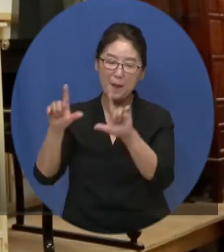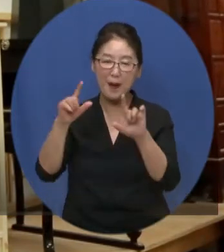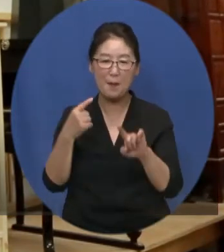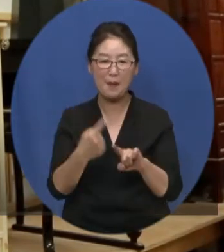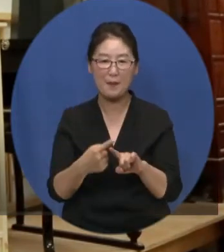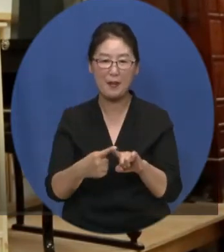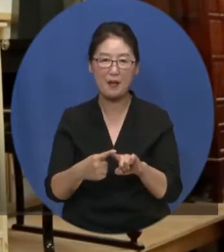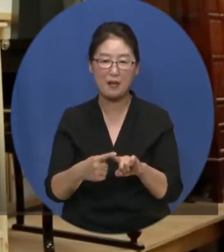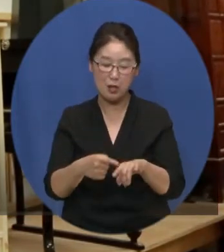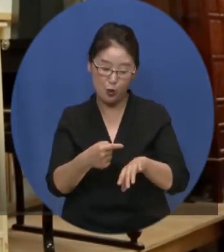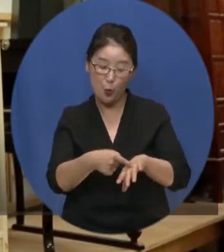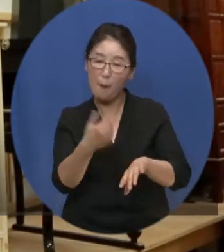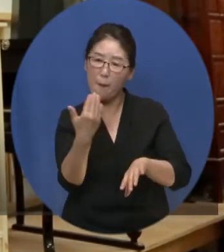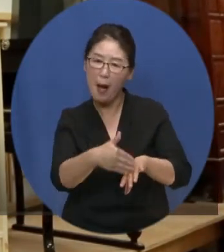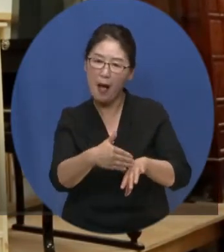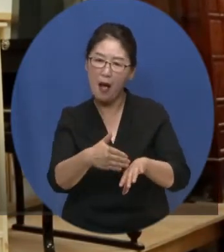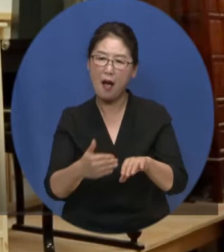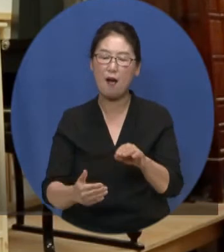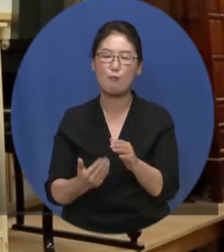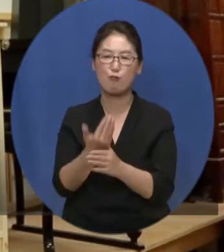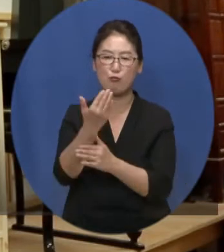이제 다치고 나서